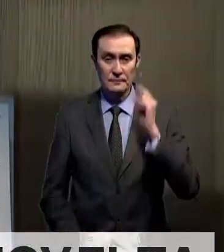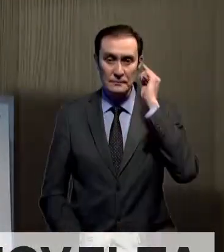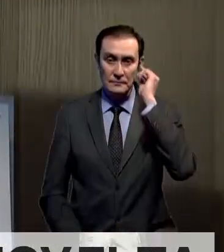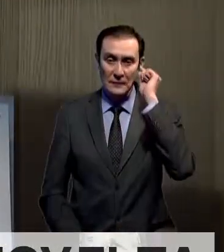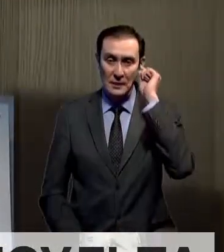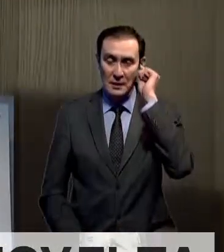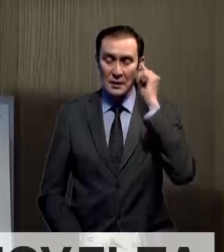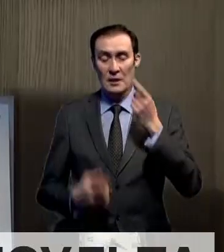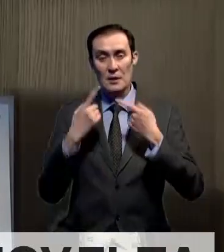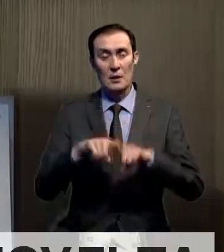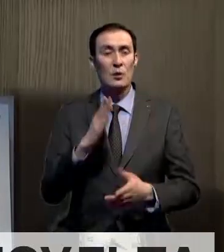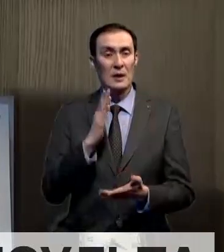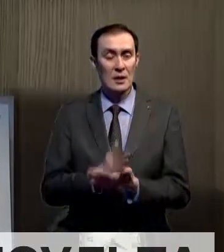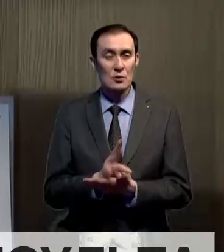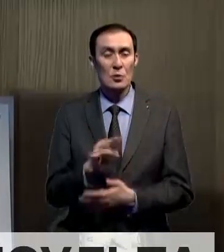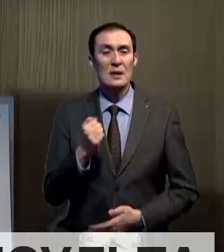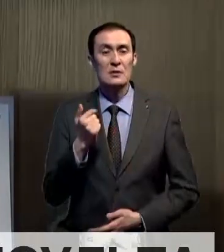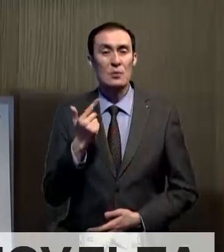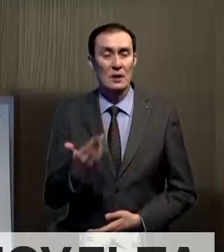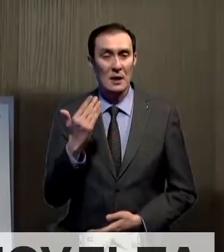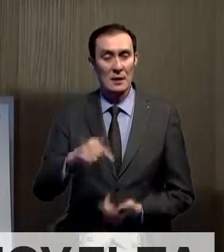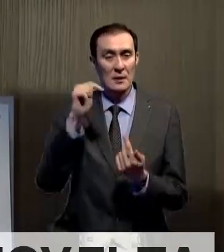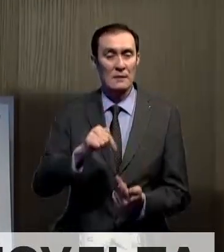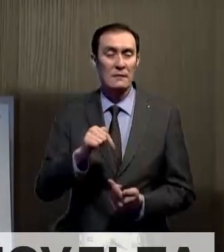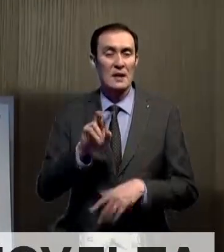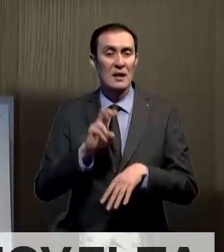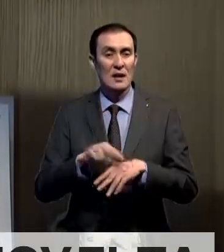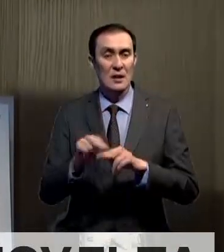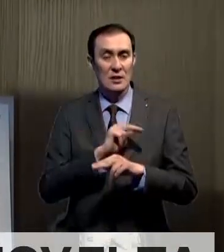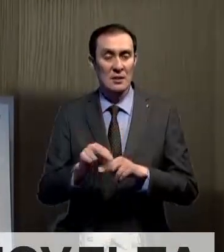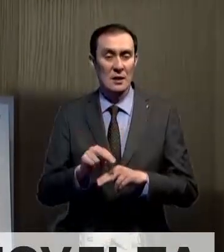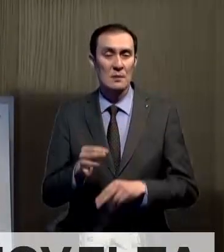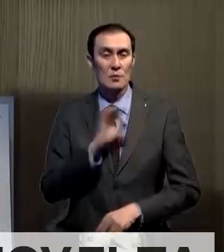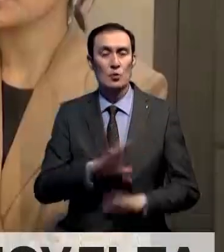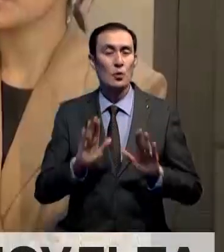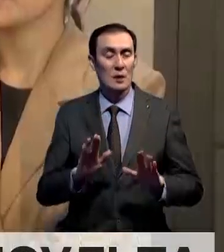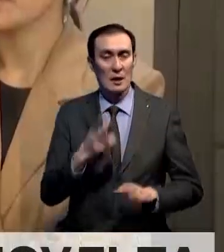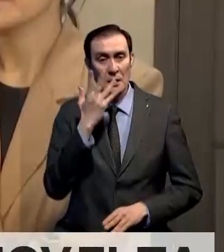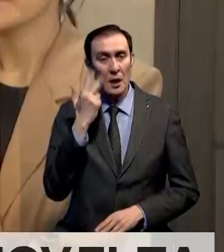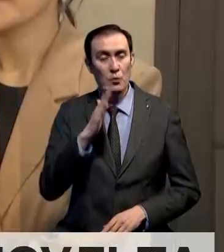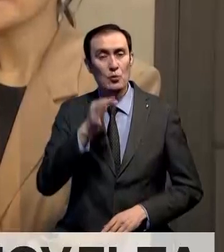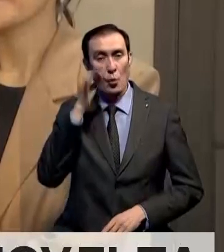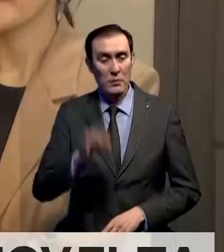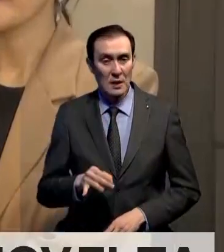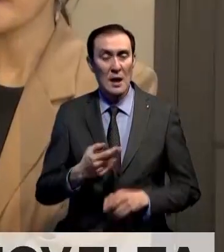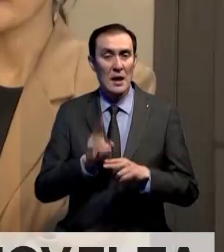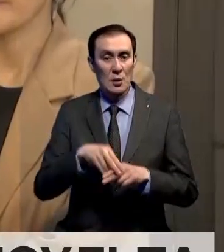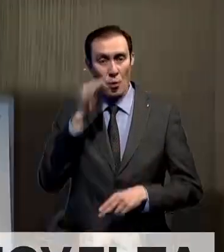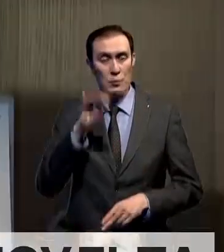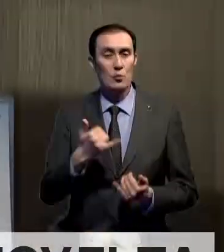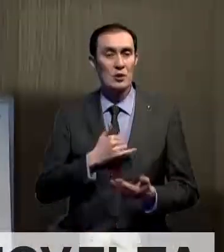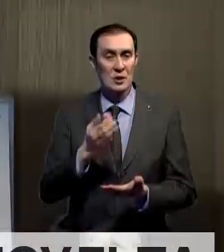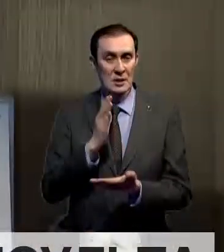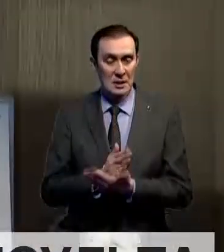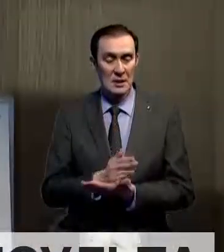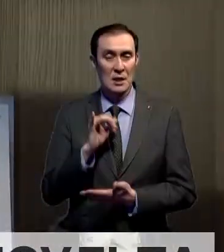но насколько она работает в своих реальной клинической практике, мы можем увидеть только применяя ее. Данные эти уже накоплены определенные,